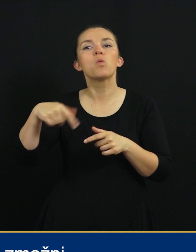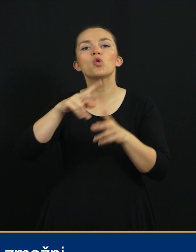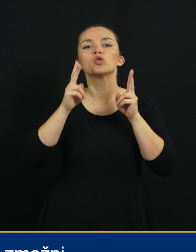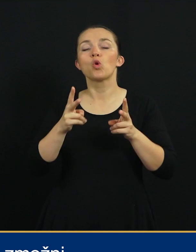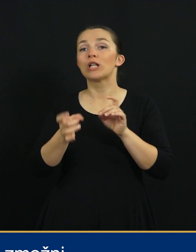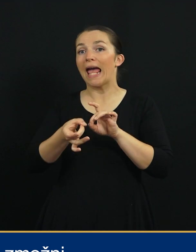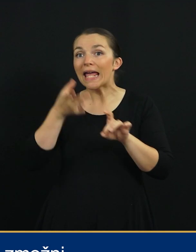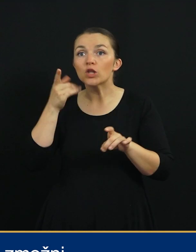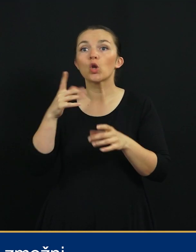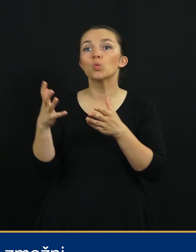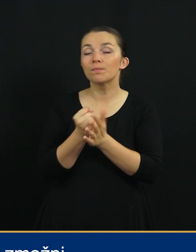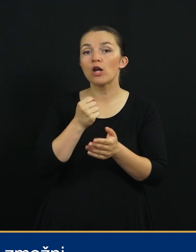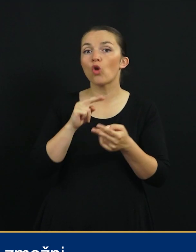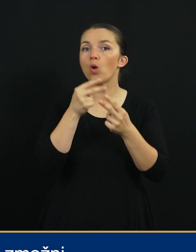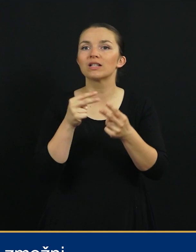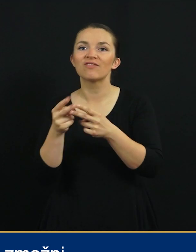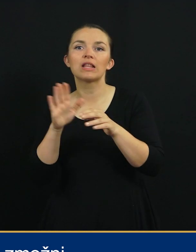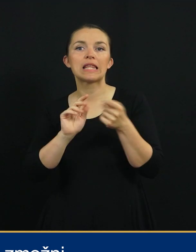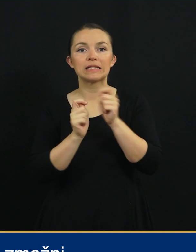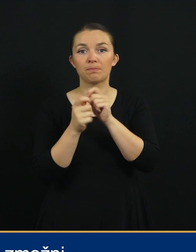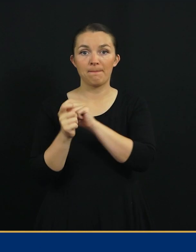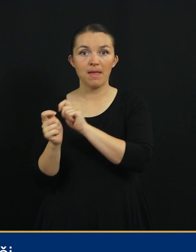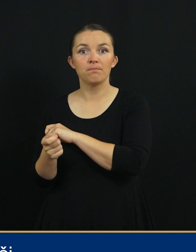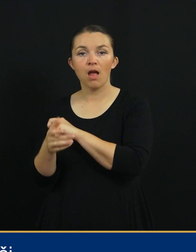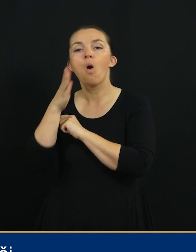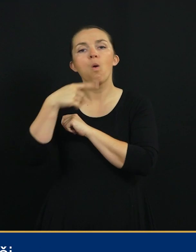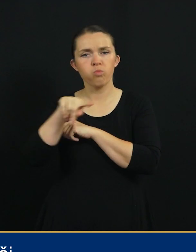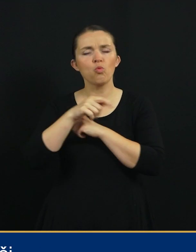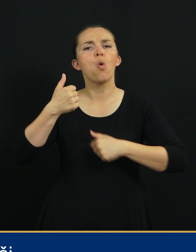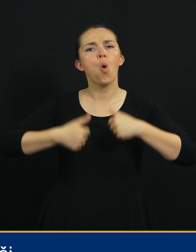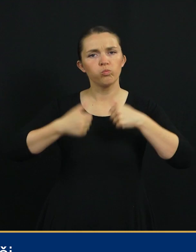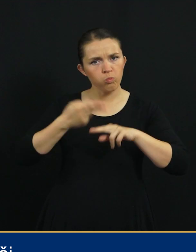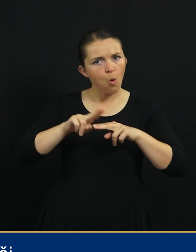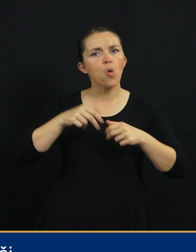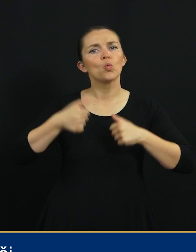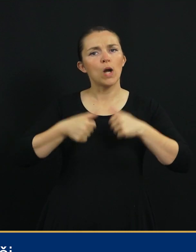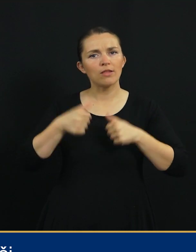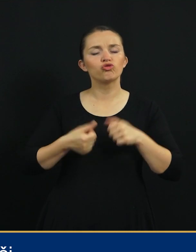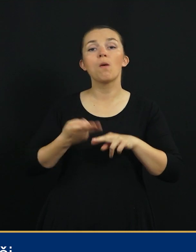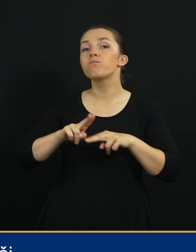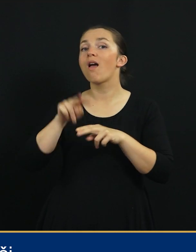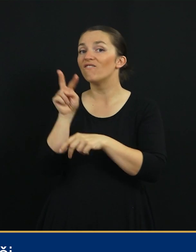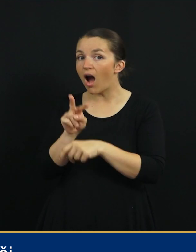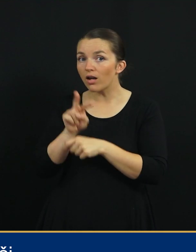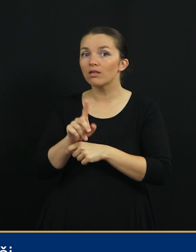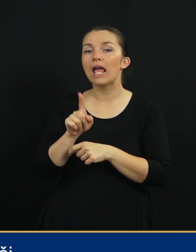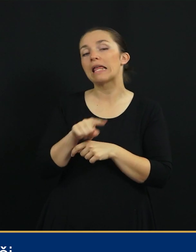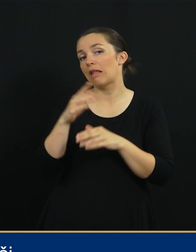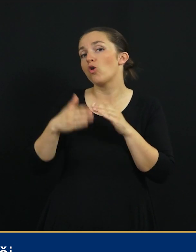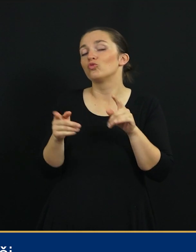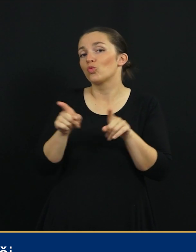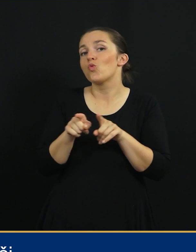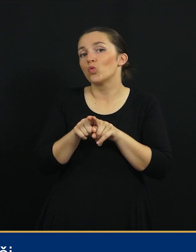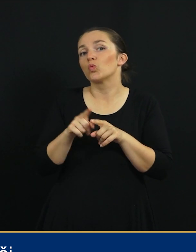zmožni hitro in uspešno odzivati na spremembe, bodo konkurenčnejši, varnejši in